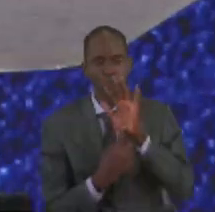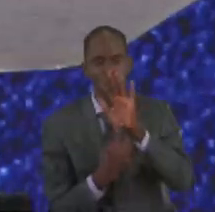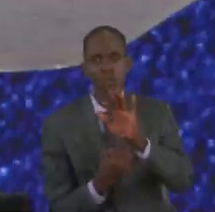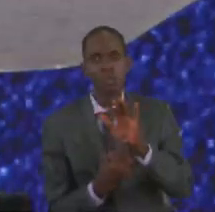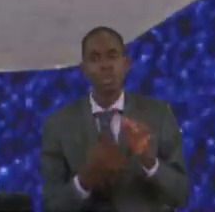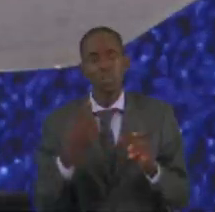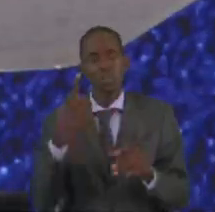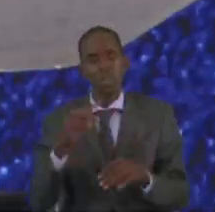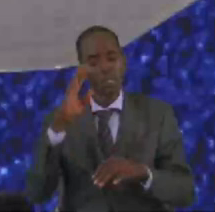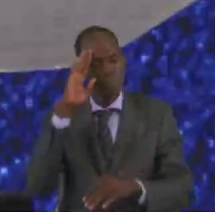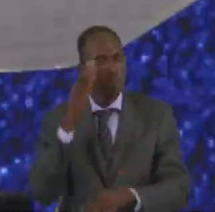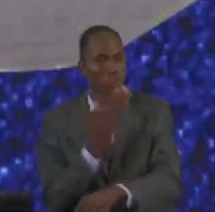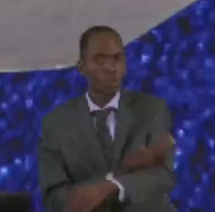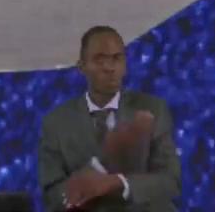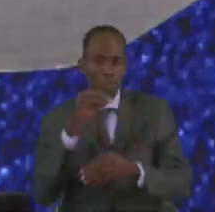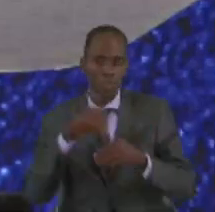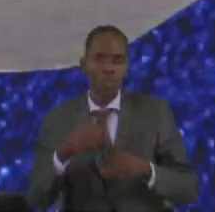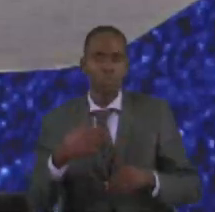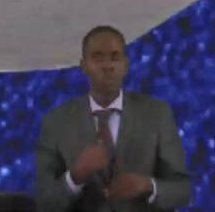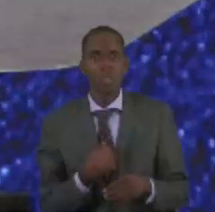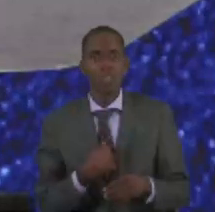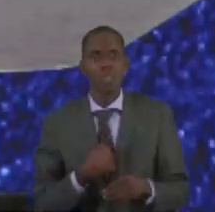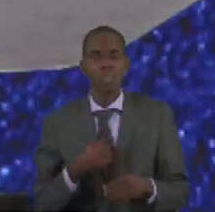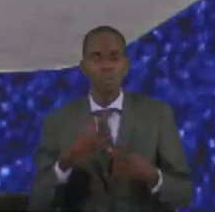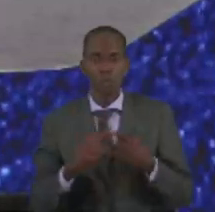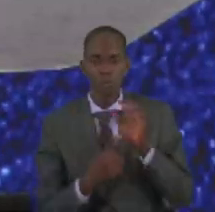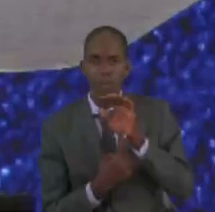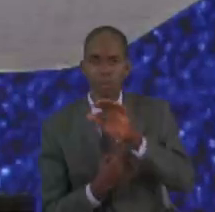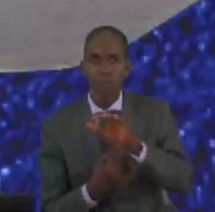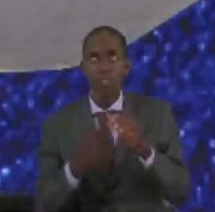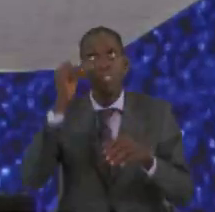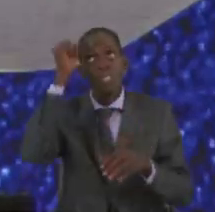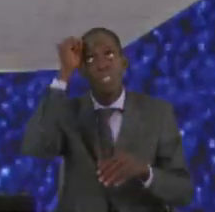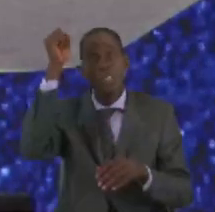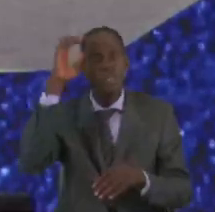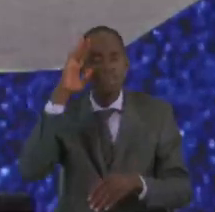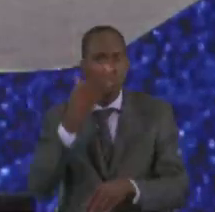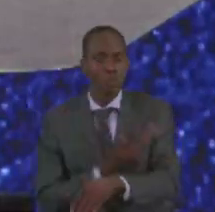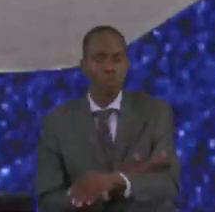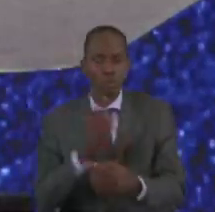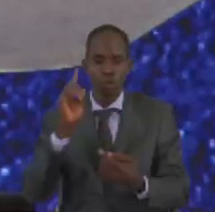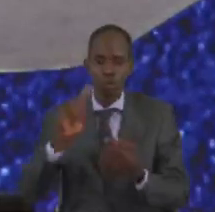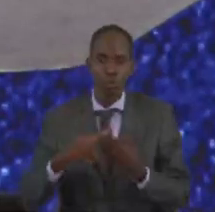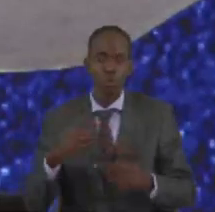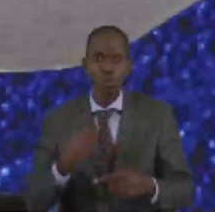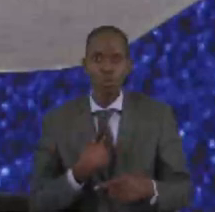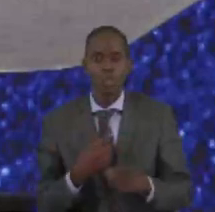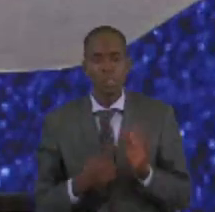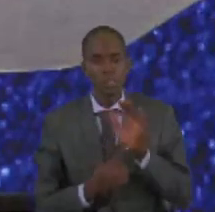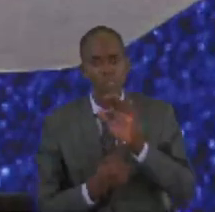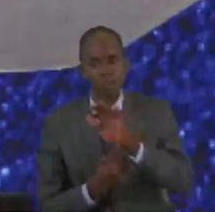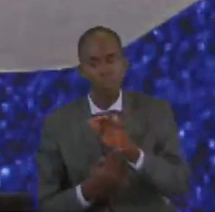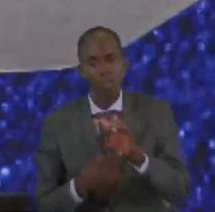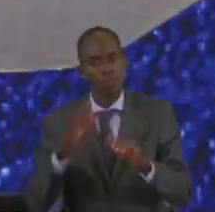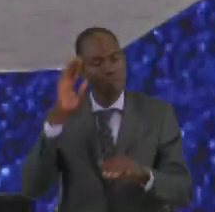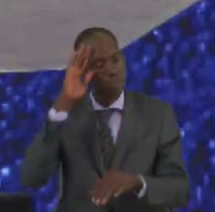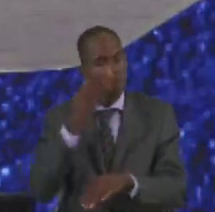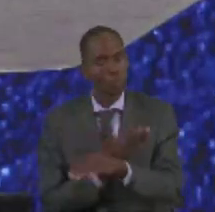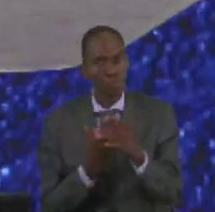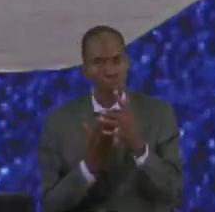révéler en moi son fils. Révéler son fils, il révèle son fils à